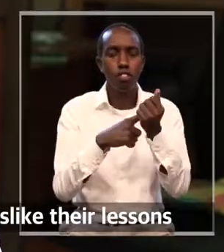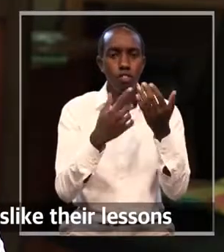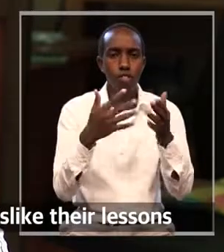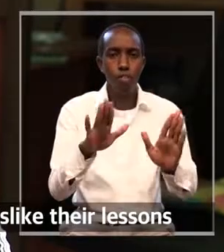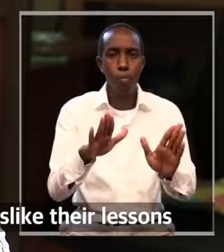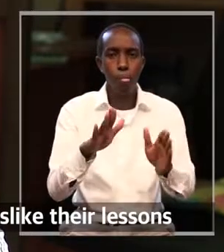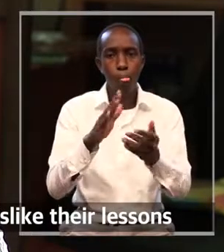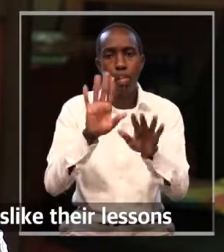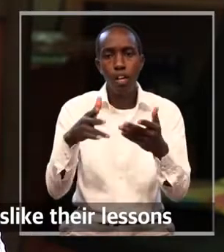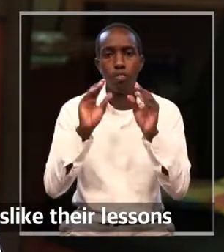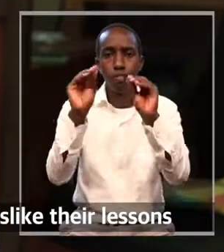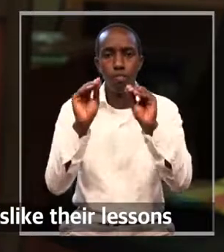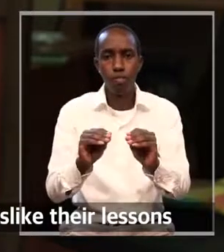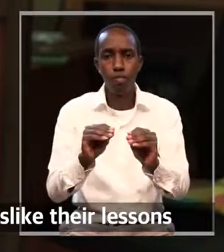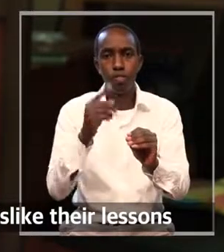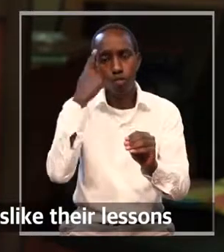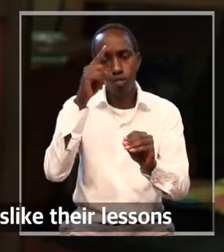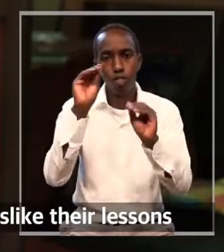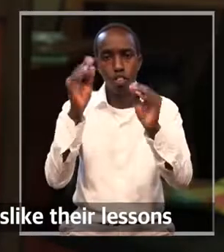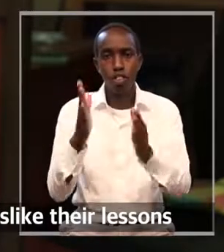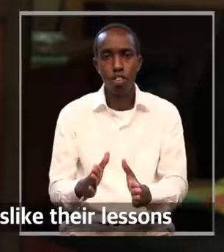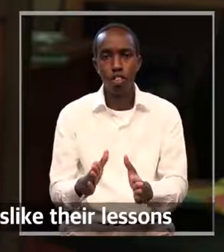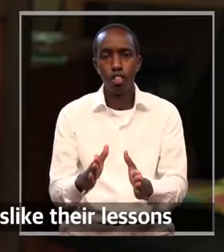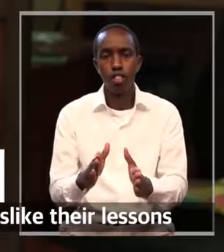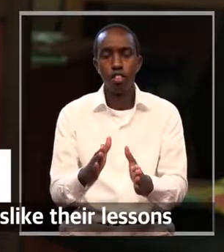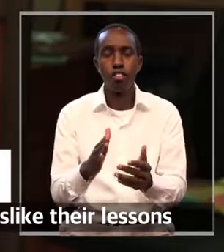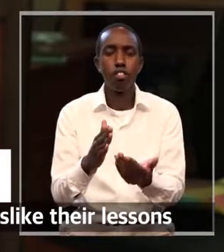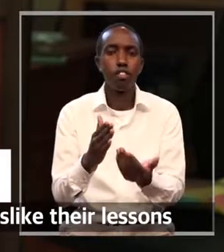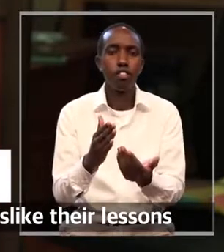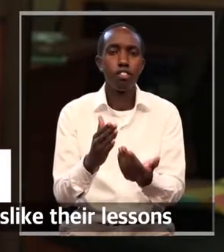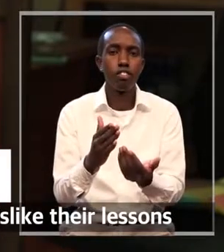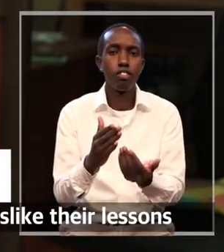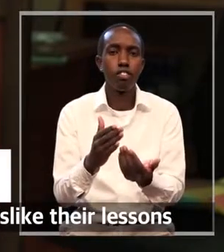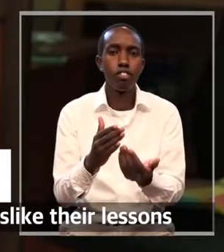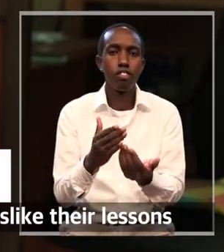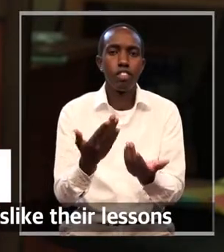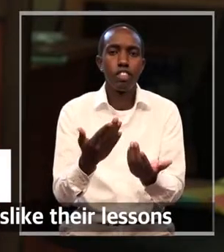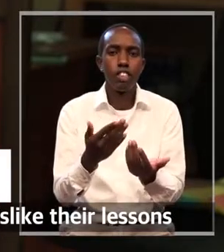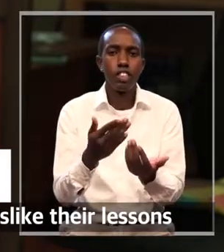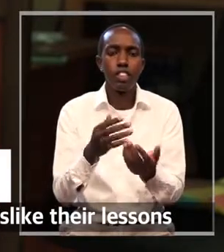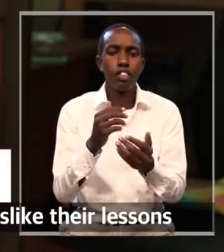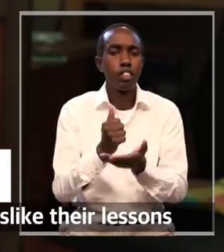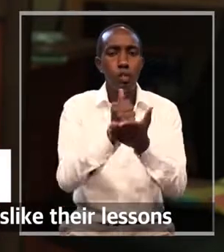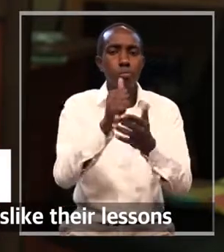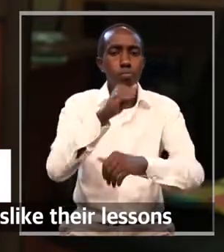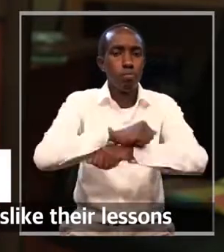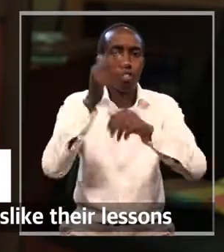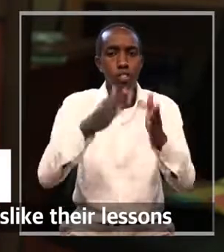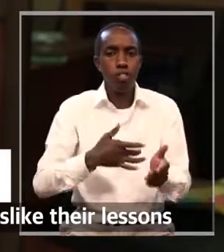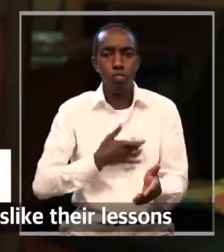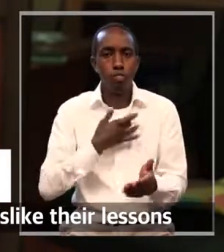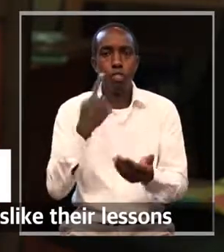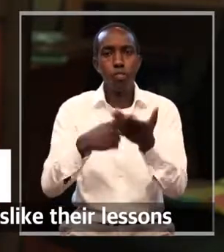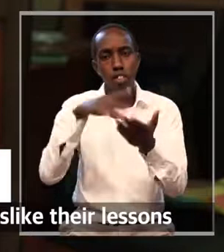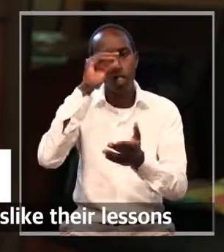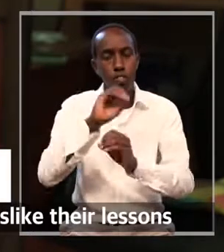Twasanze ko imyigishirize y'abarimu yari ntabwo yatumaga umunyeshuri